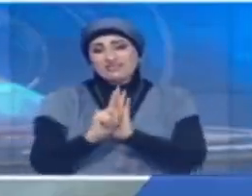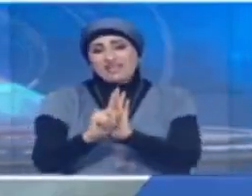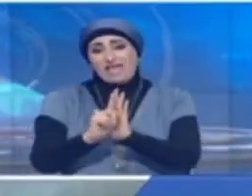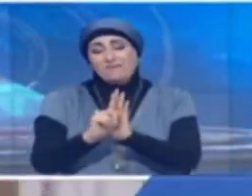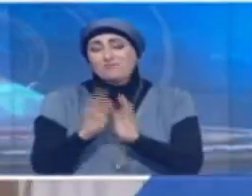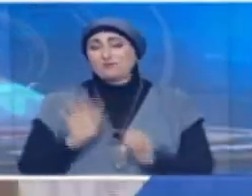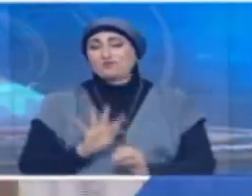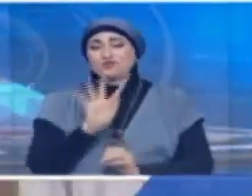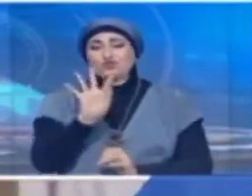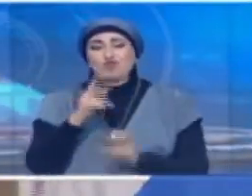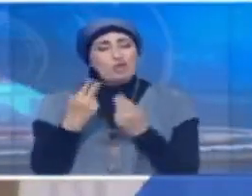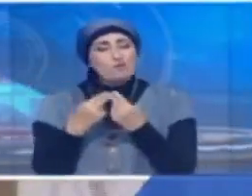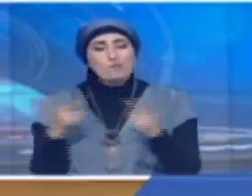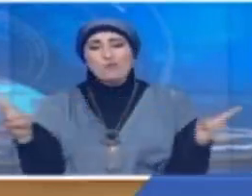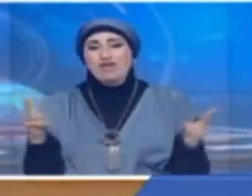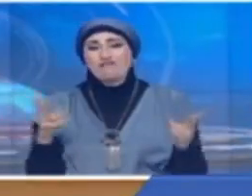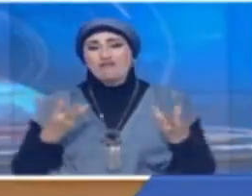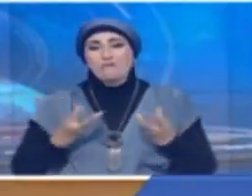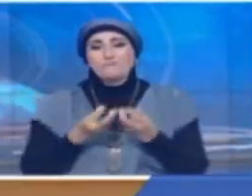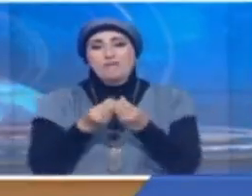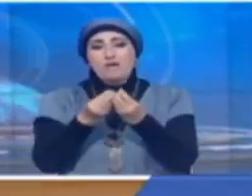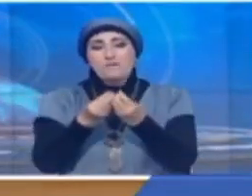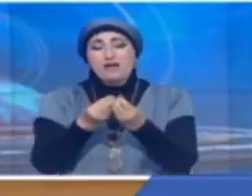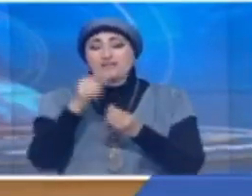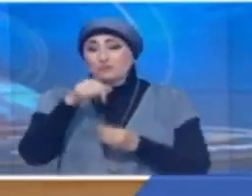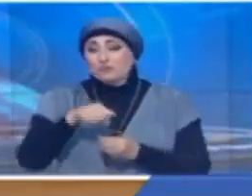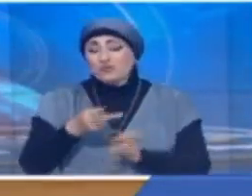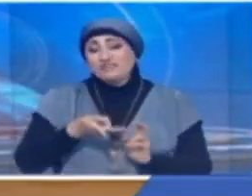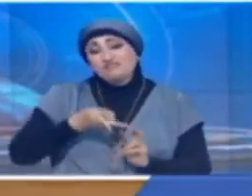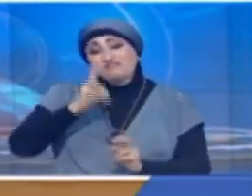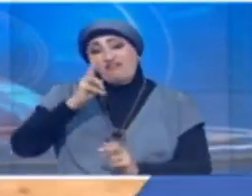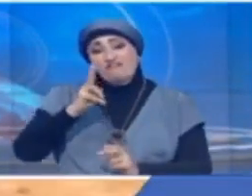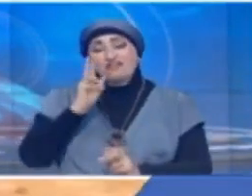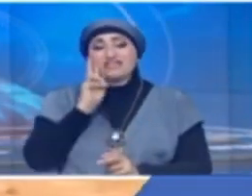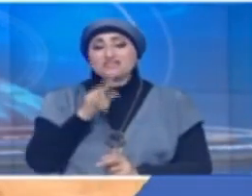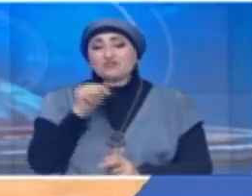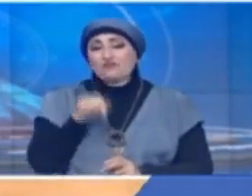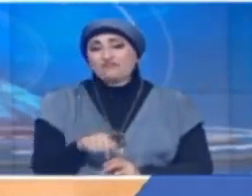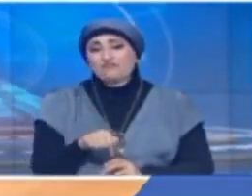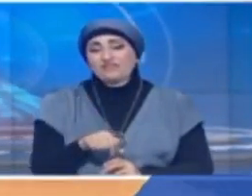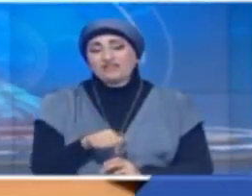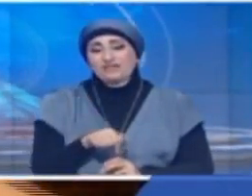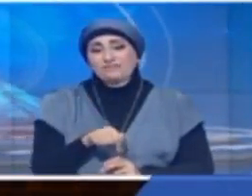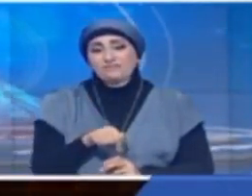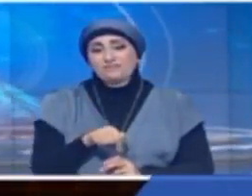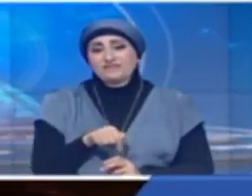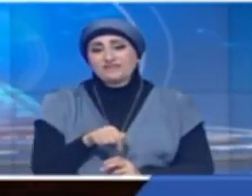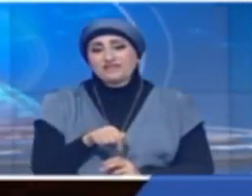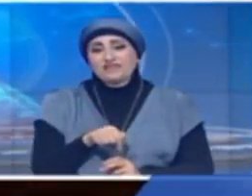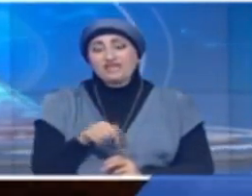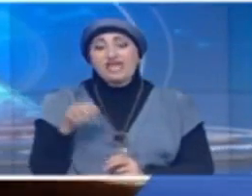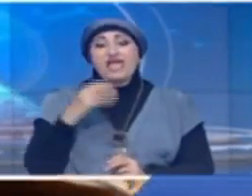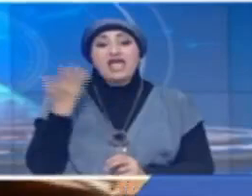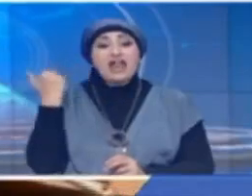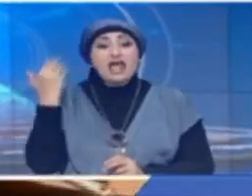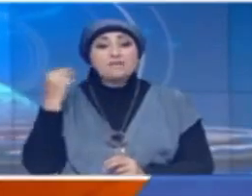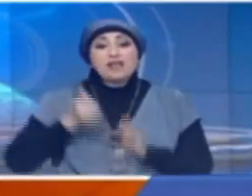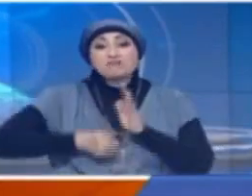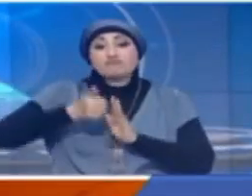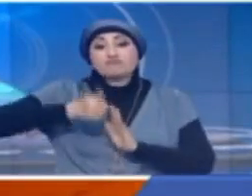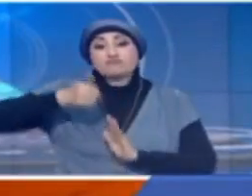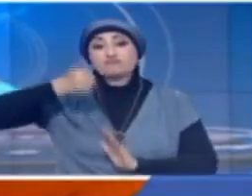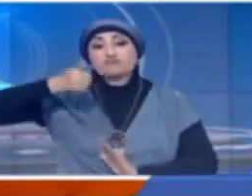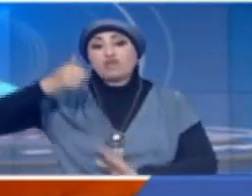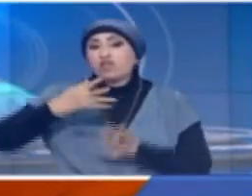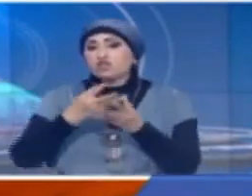يؤازر، ويعني هناك الآن طفرة كبيرة جدا نتاج هذه اللحمة، يمكن نتاجها ما تم إنجازه